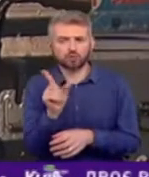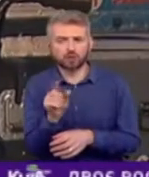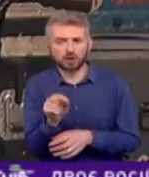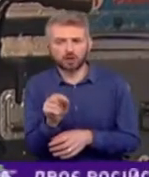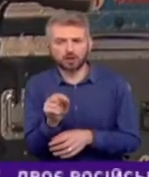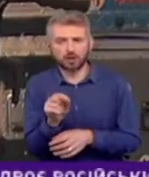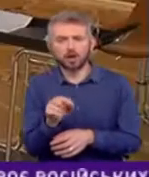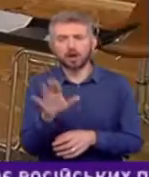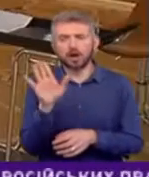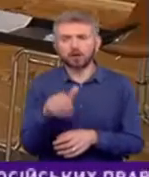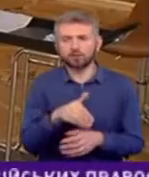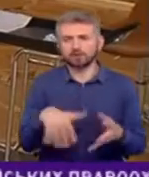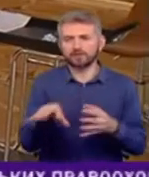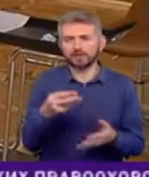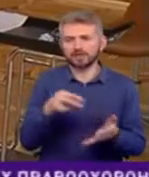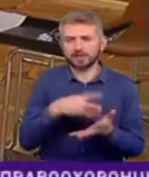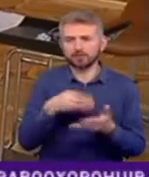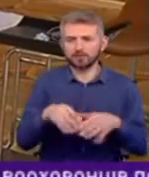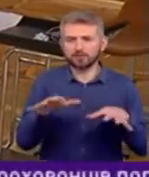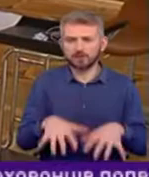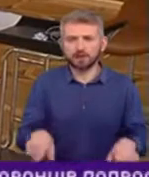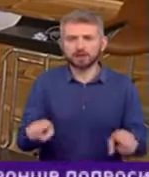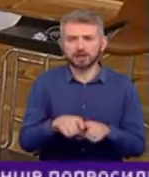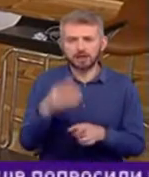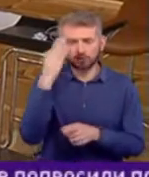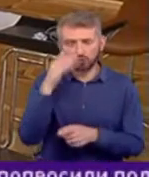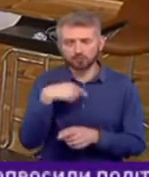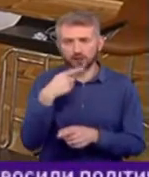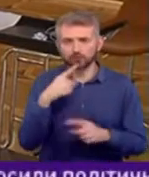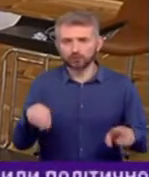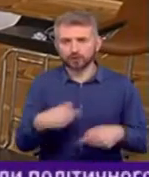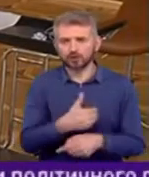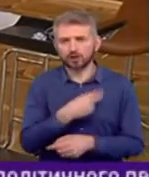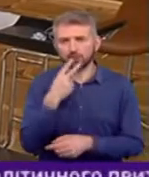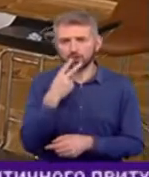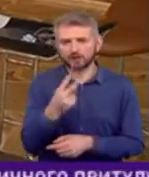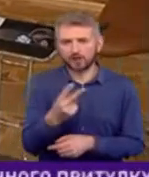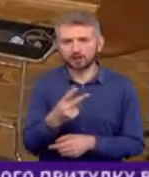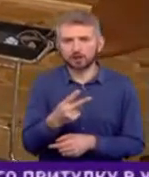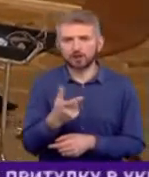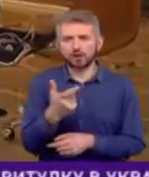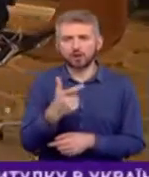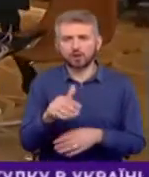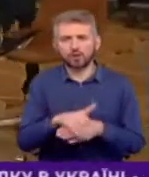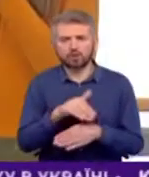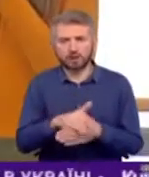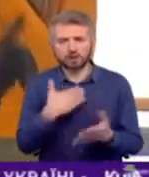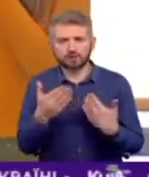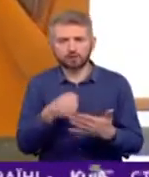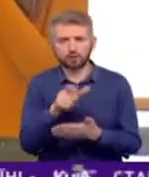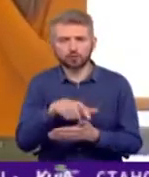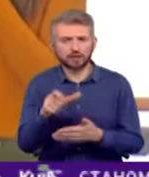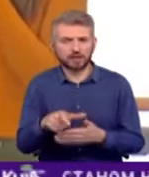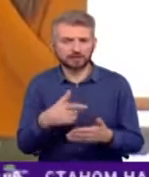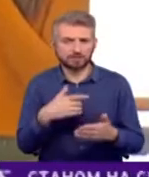та згодом все стає на свої місця. У такий спосіб, кажуть організатори, хотіли показати гуманне ставлення до людей з інвалідністю,